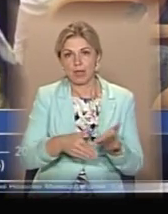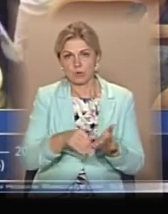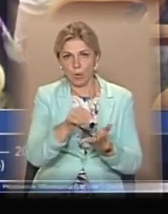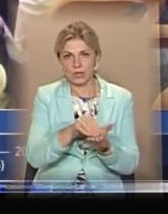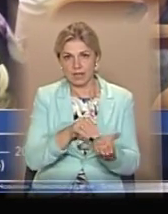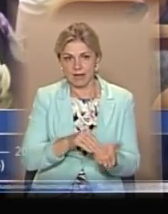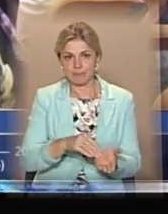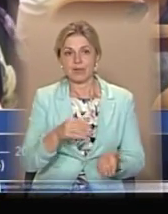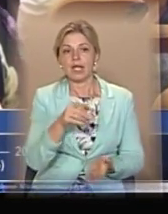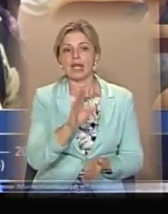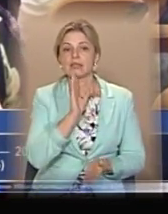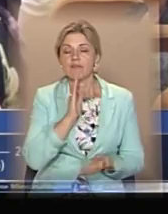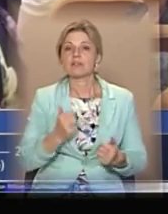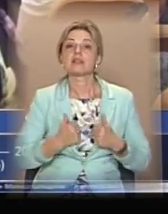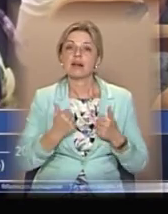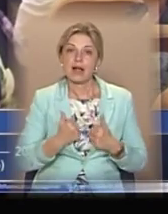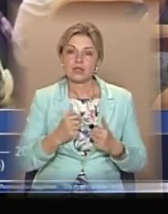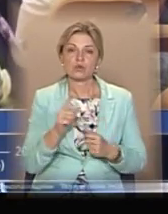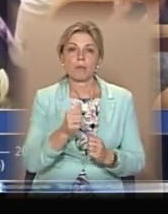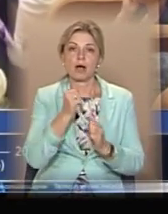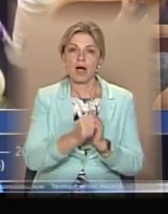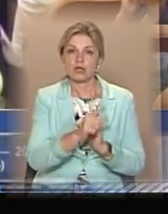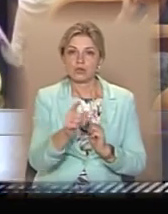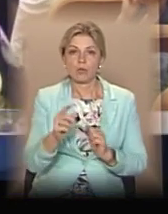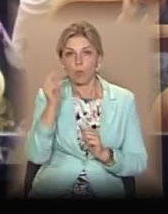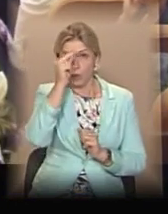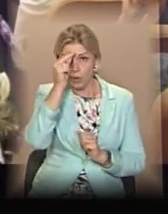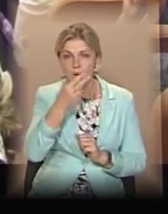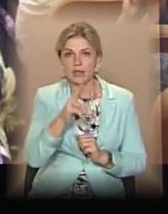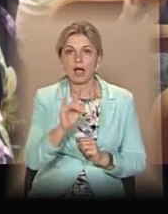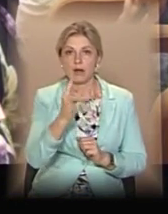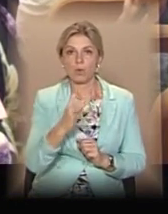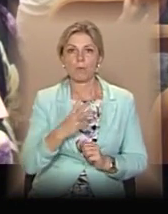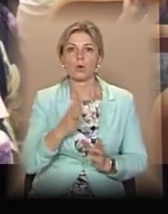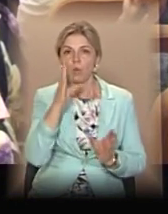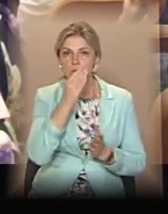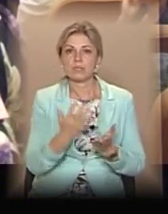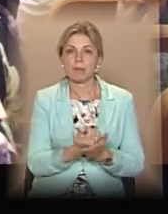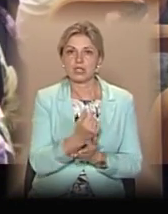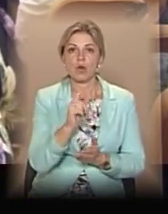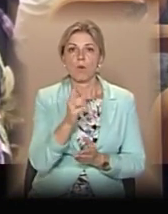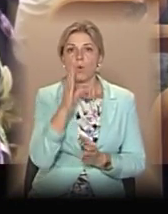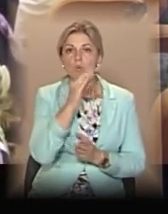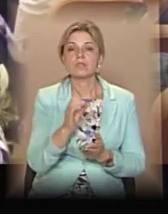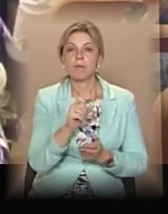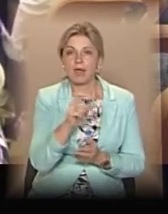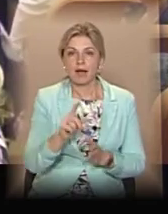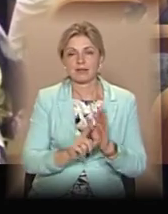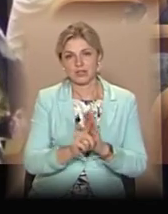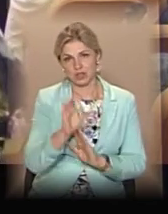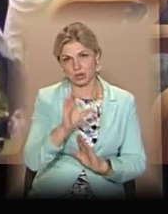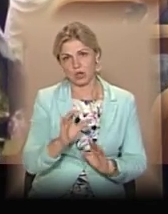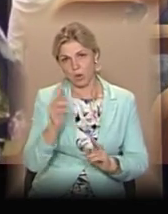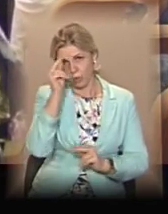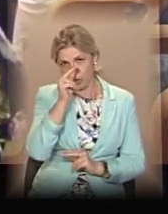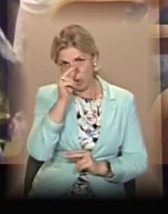успіху. Я взагалі намагаюся, щоб кожен урок для дитини був успішний, тому що успіх починається з уроку, адже потім іде